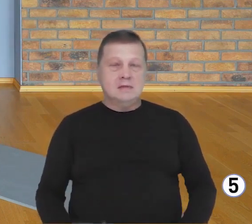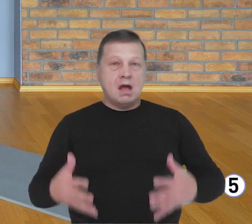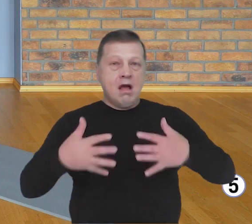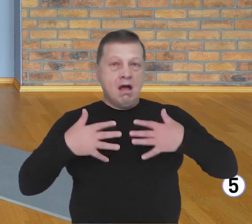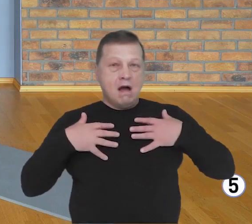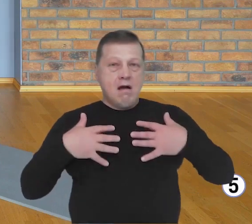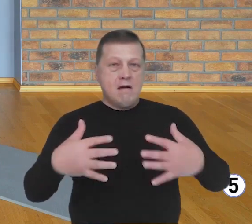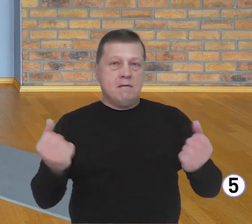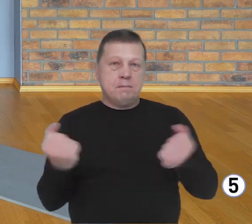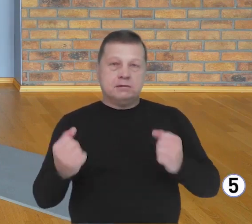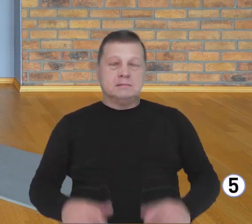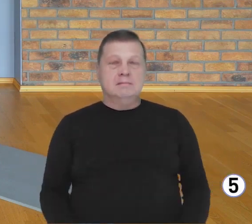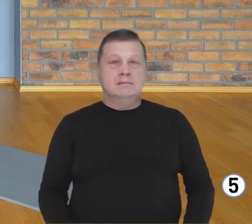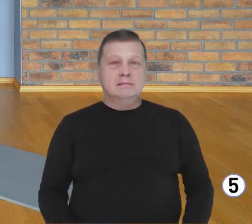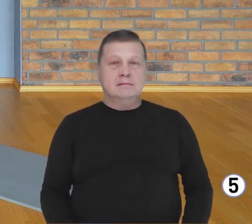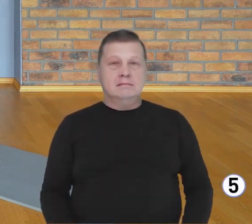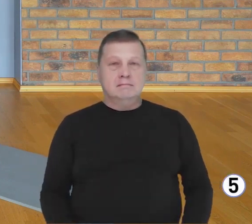Oddychamy cały czas głęboko.